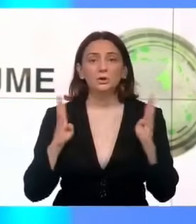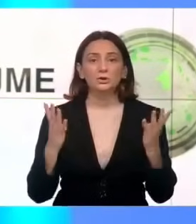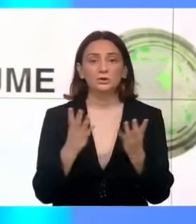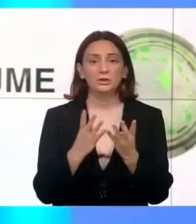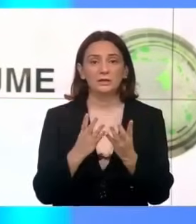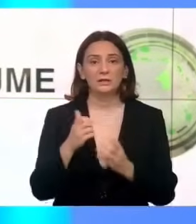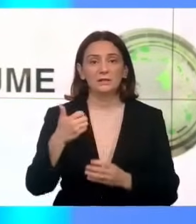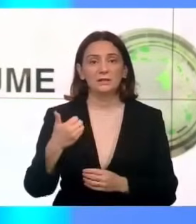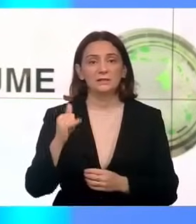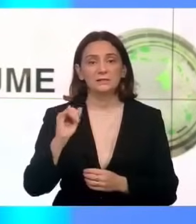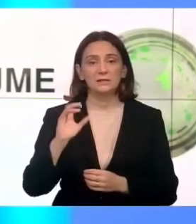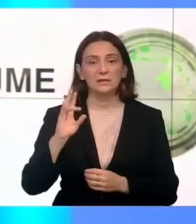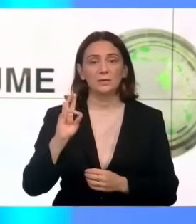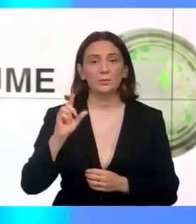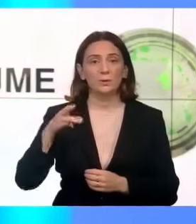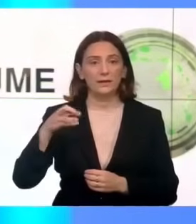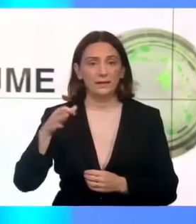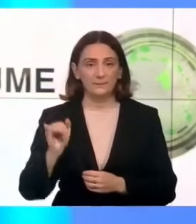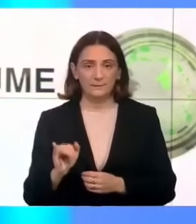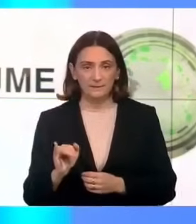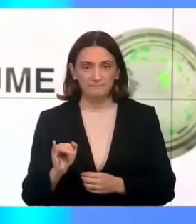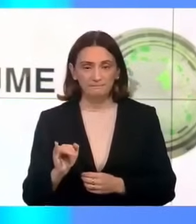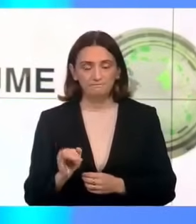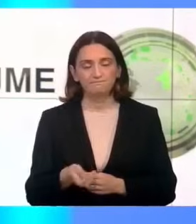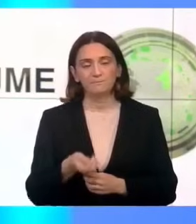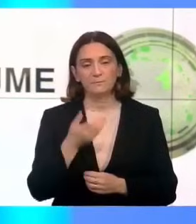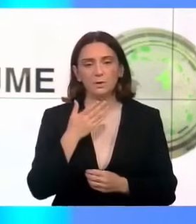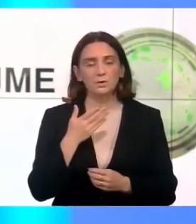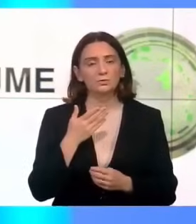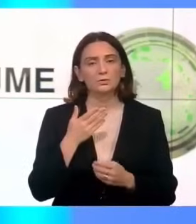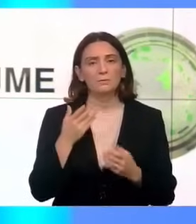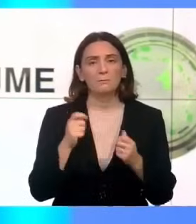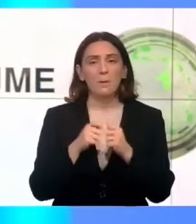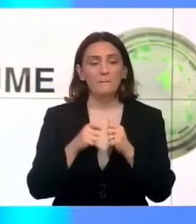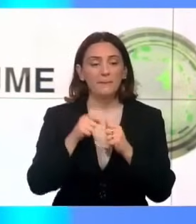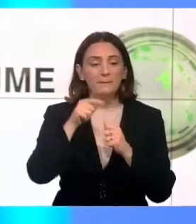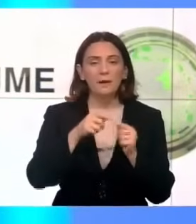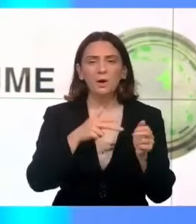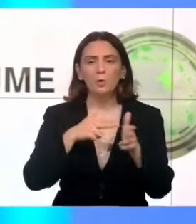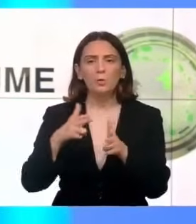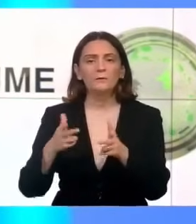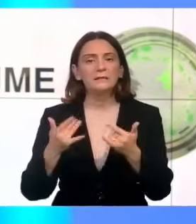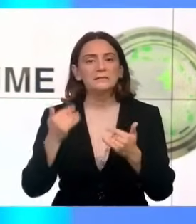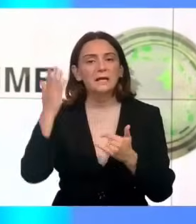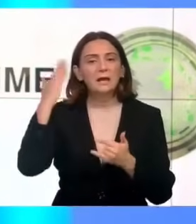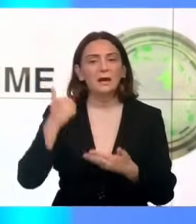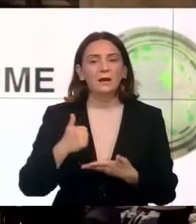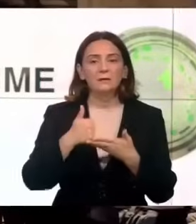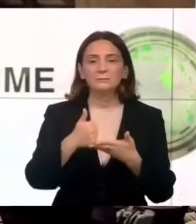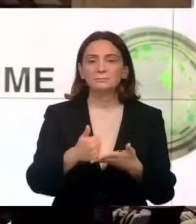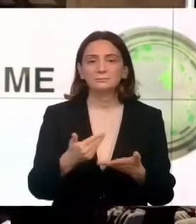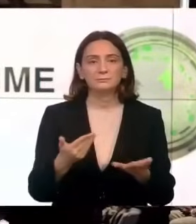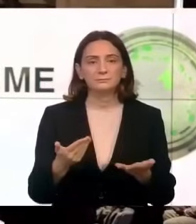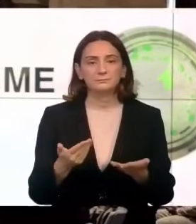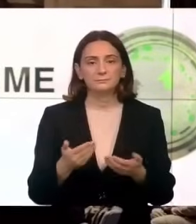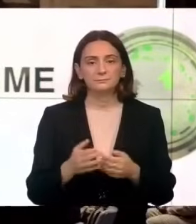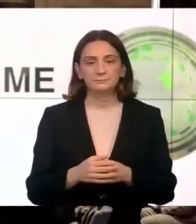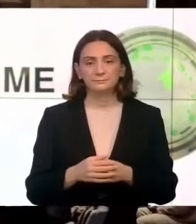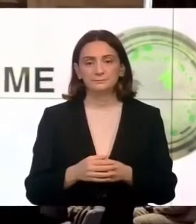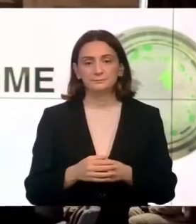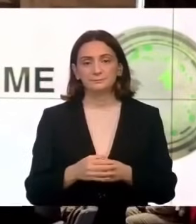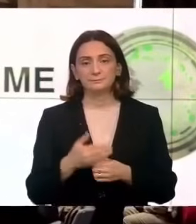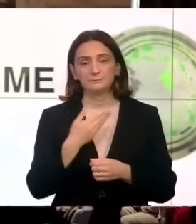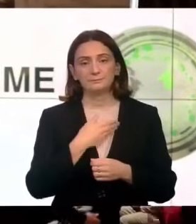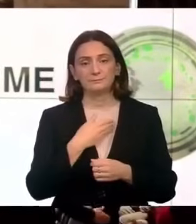OKB diskutoi për mbështetjen e grave që ndodhen në zonat me konflikte të armatosura. Në Këshillin